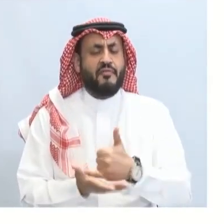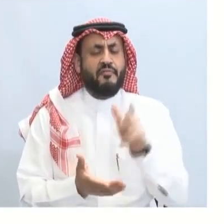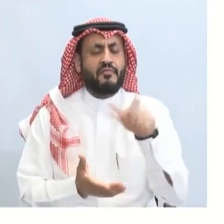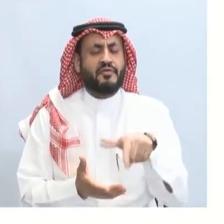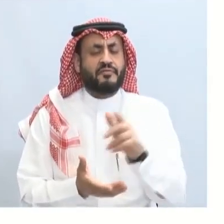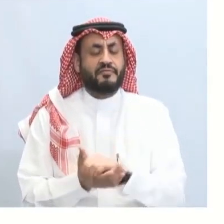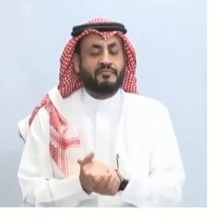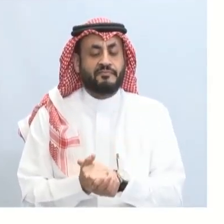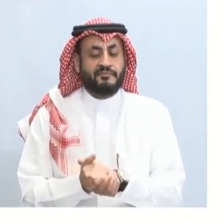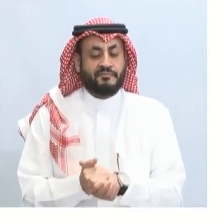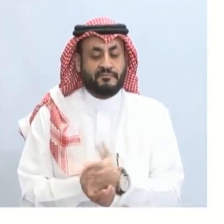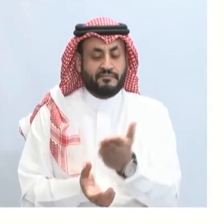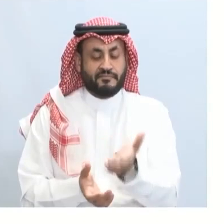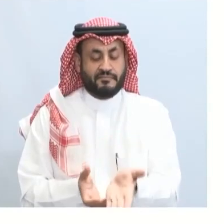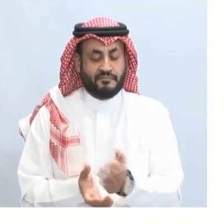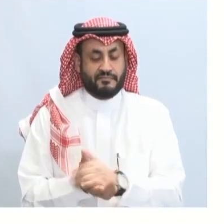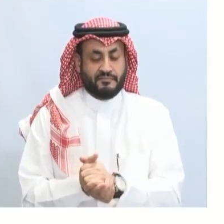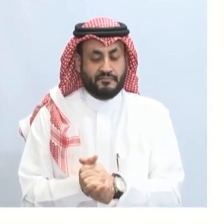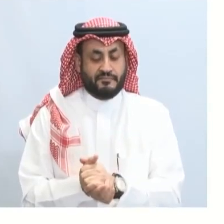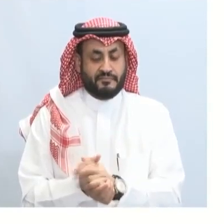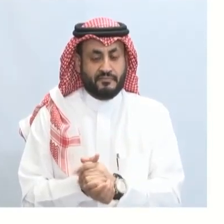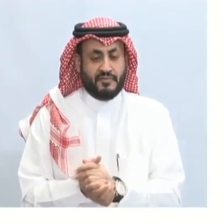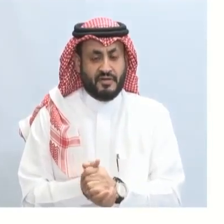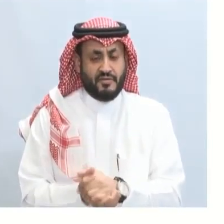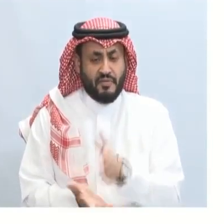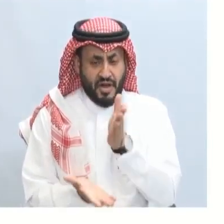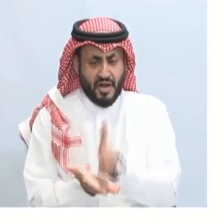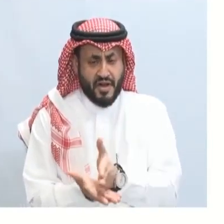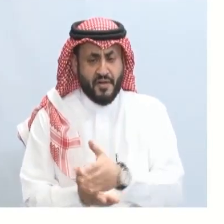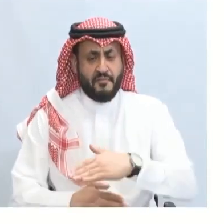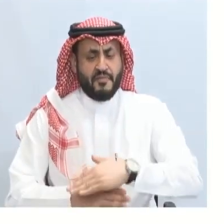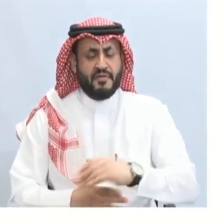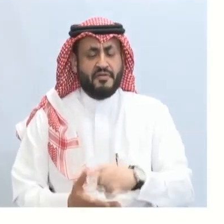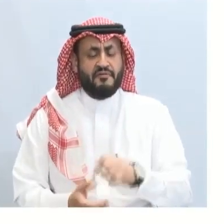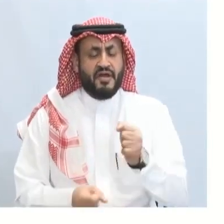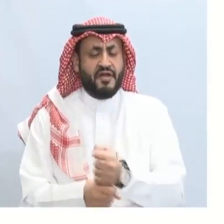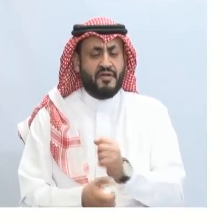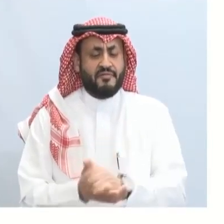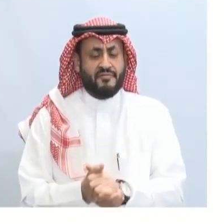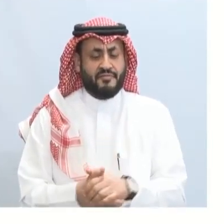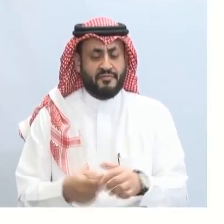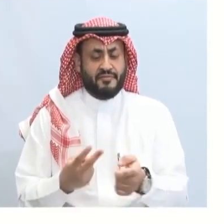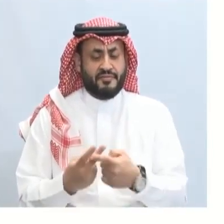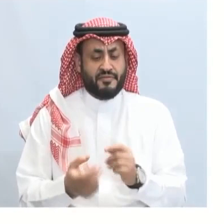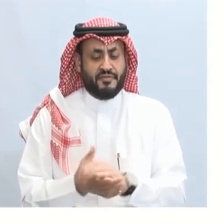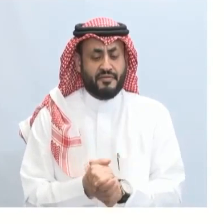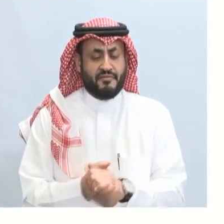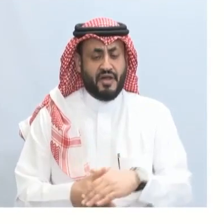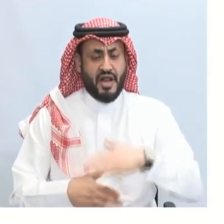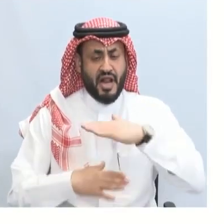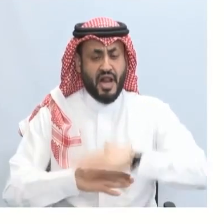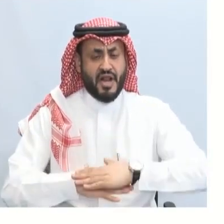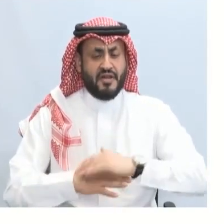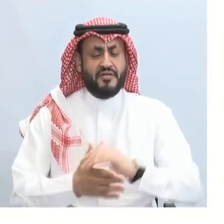مسؤولا بارك الله الله فيكم ان اكون ملتزما في اداء عملي وواجبي ايضا ان التزم